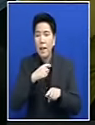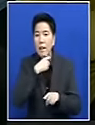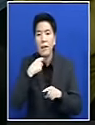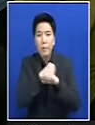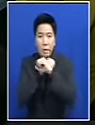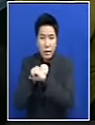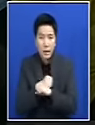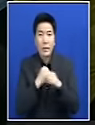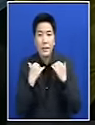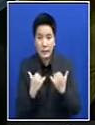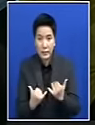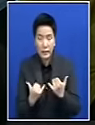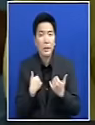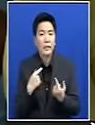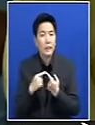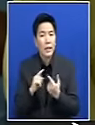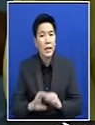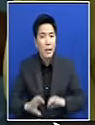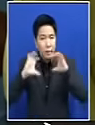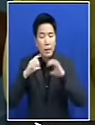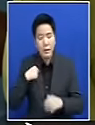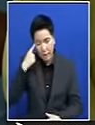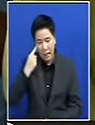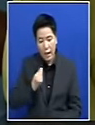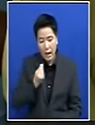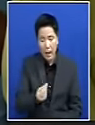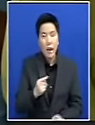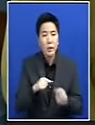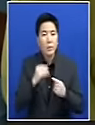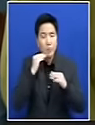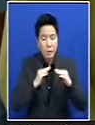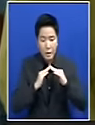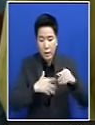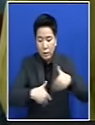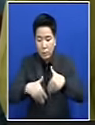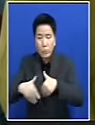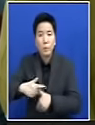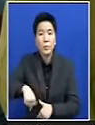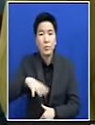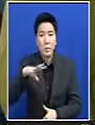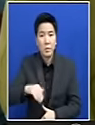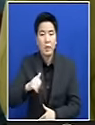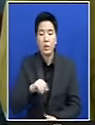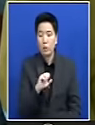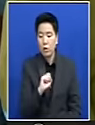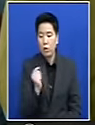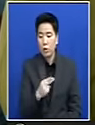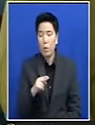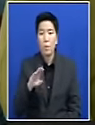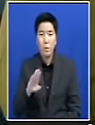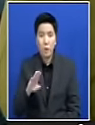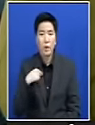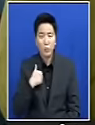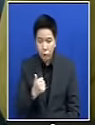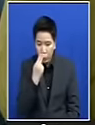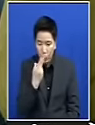ด้วยค่ะ นอกจากนี้ครับรัฐบาลก็มอบหมายให้สำนักงานกองทุนหมู่บ้านและชุมชนเมืองแห่งชาติหรือว่าสทบ.เข้า